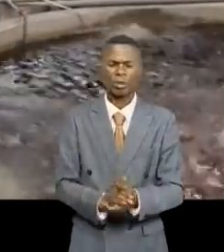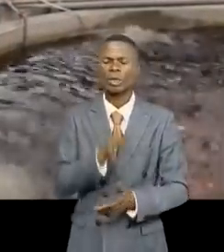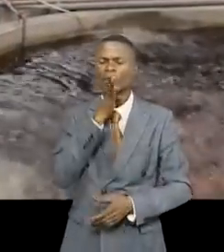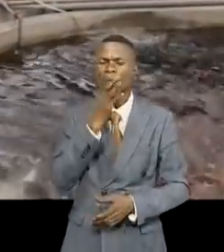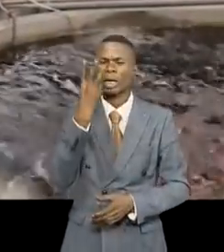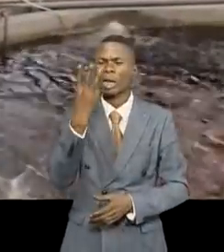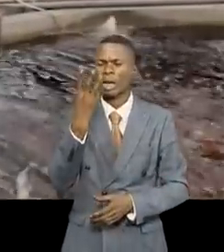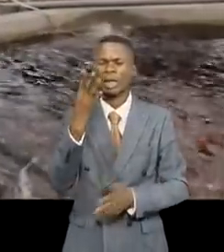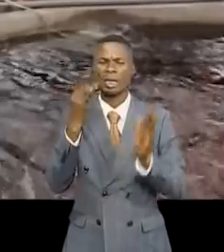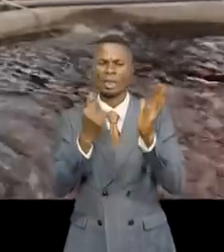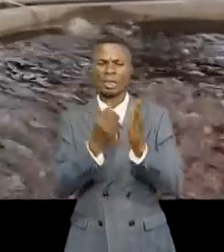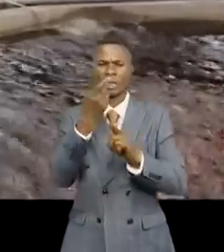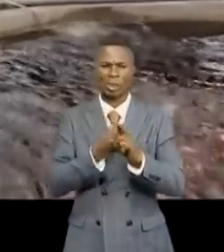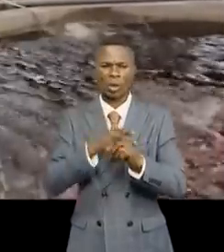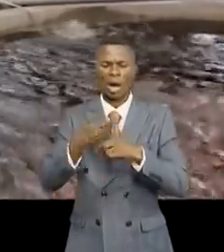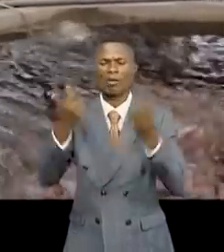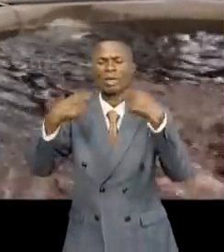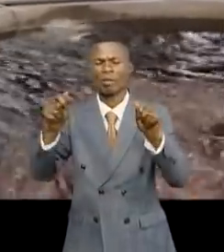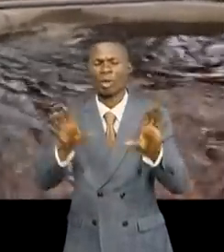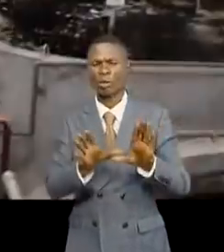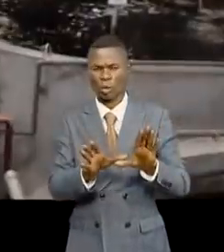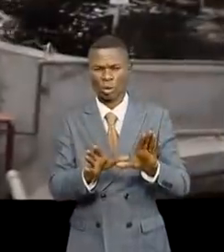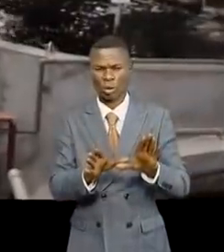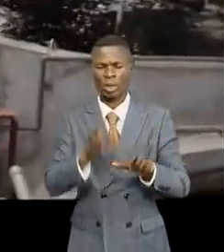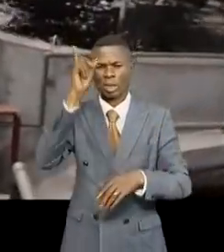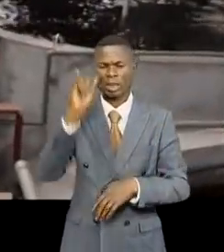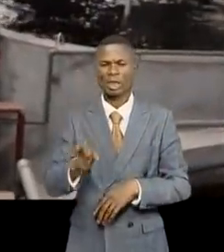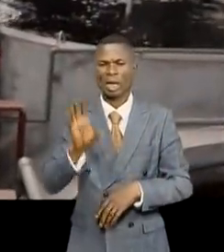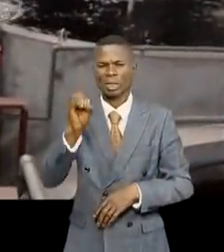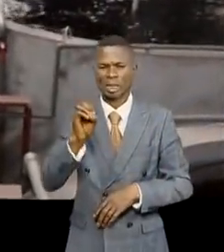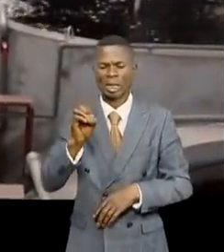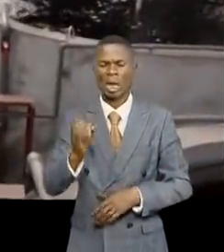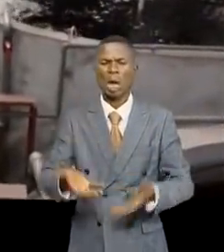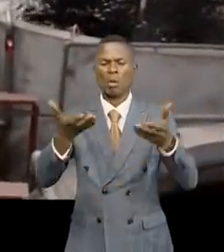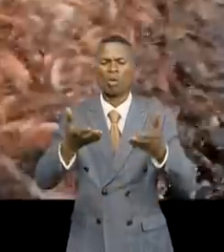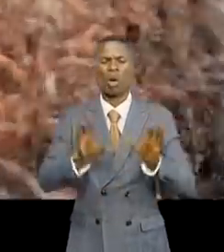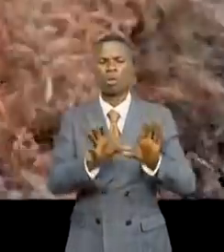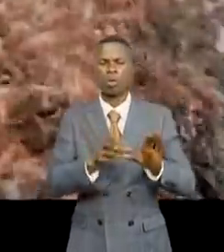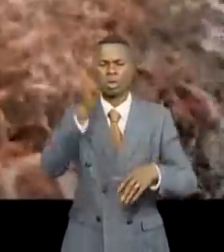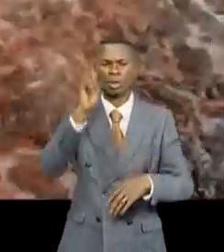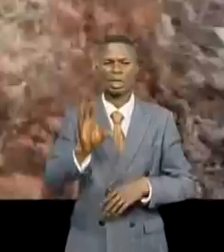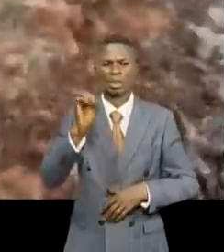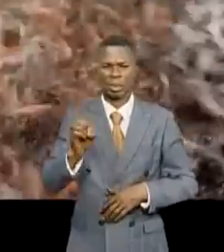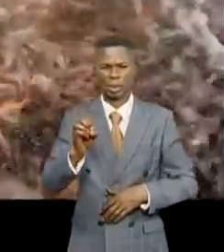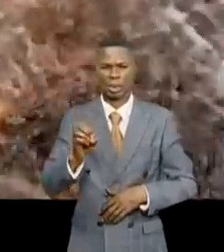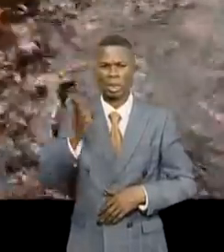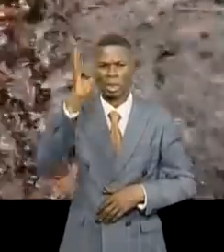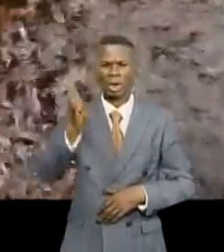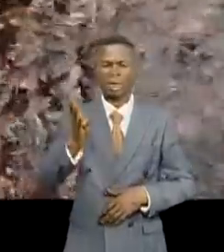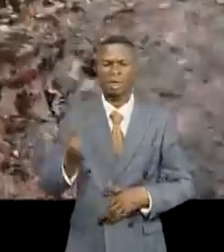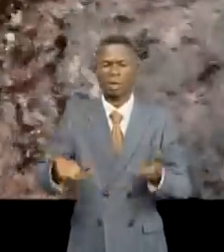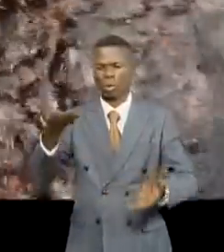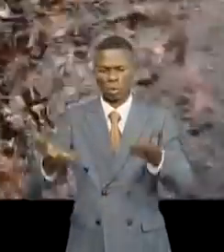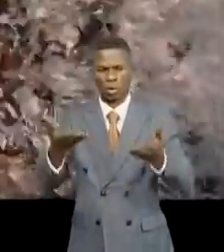4 à 6 mois avant la commercialisation, où 150 tonnes de poissons bio de 250 à 450 grammes